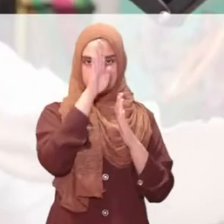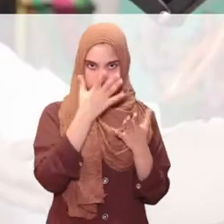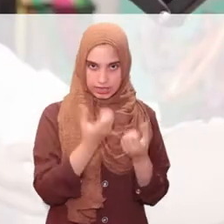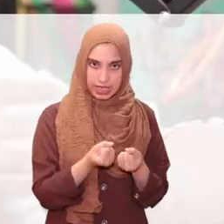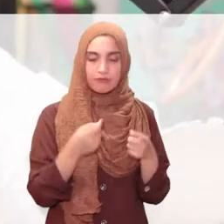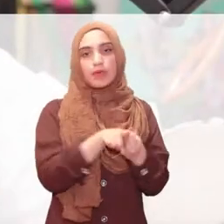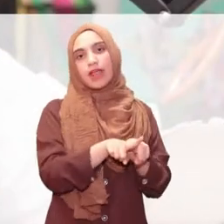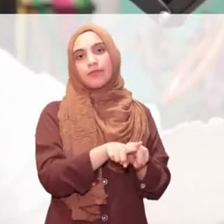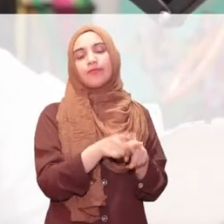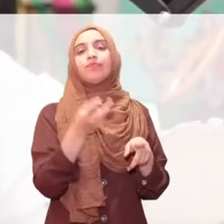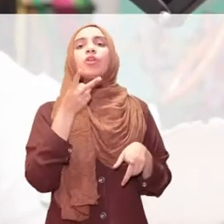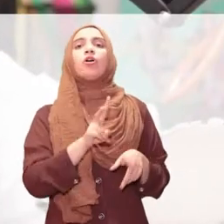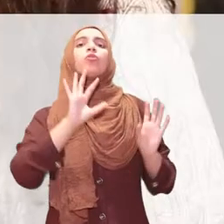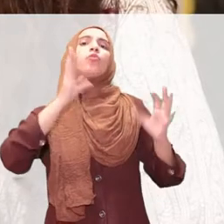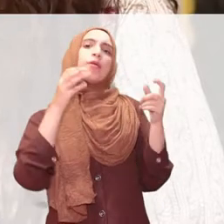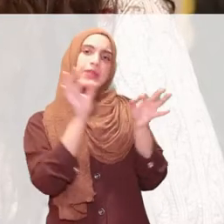सबस्क्राइब